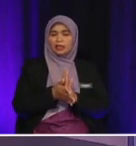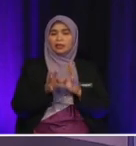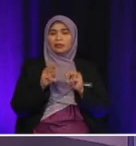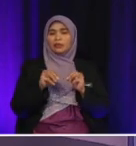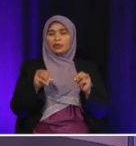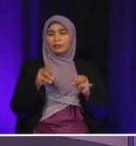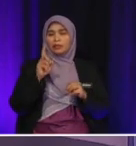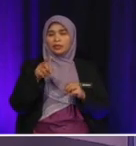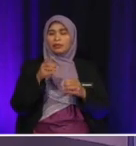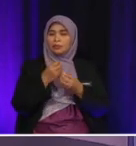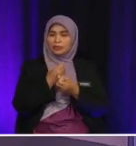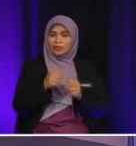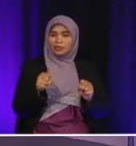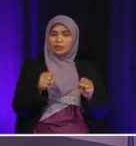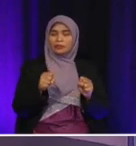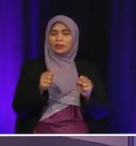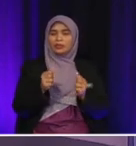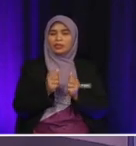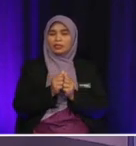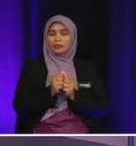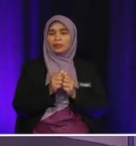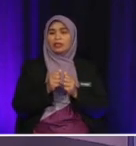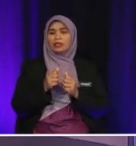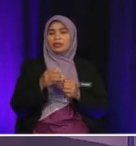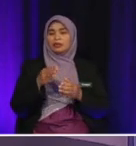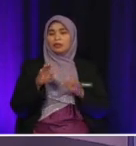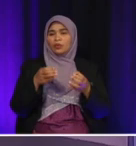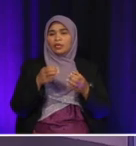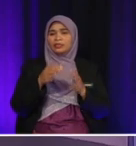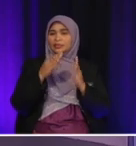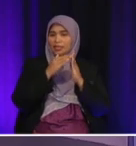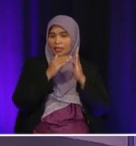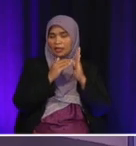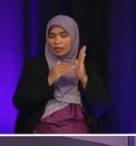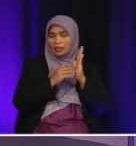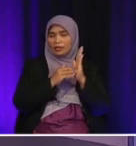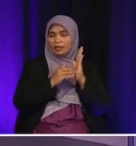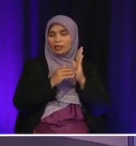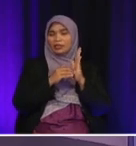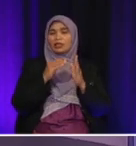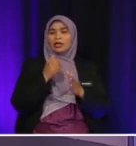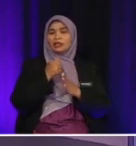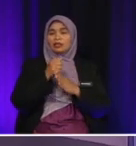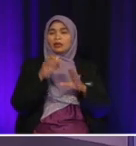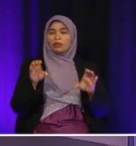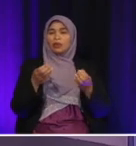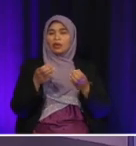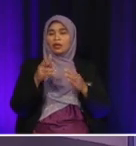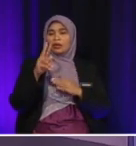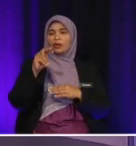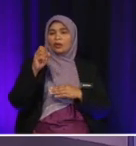membuat persiapan ya dengan dengan membuat senarai sememak ataupun buatkan Satu